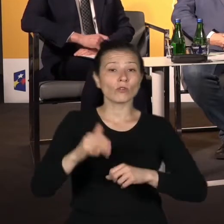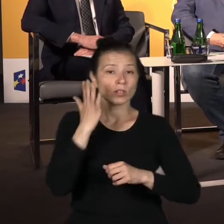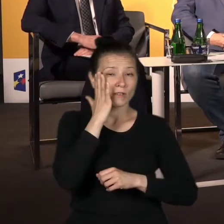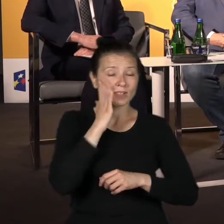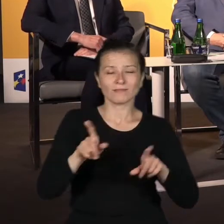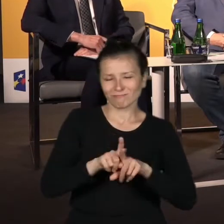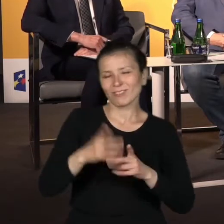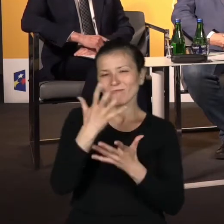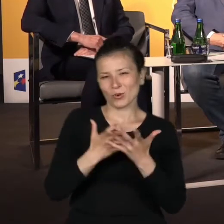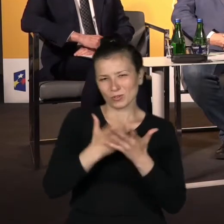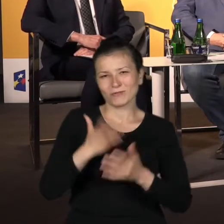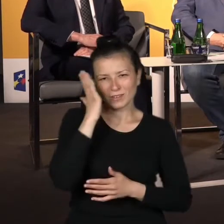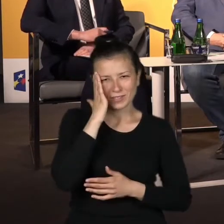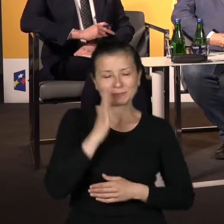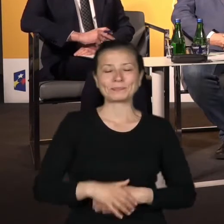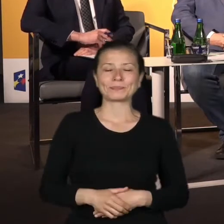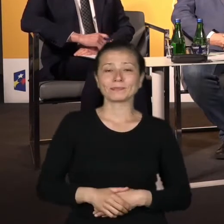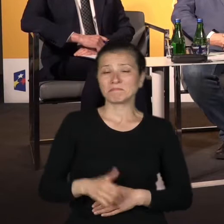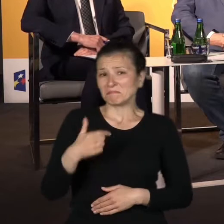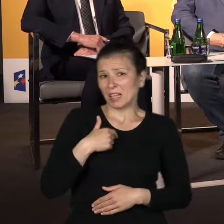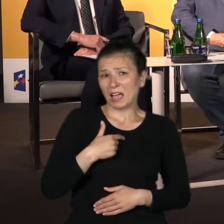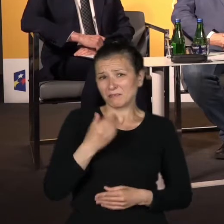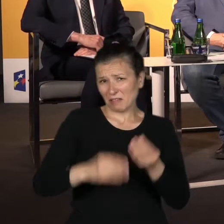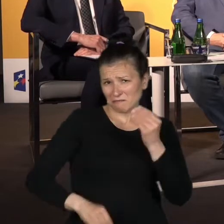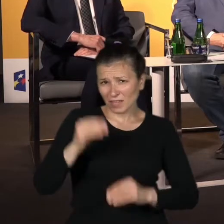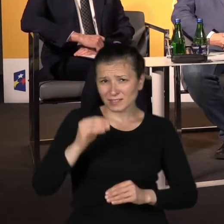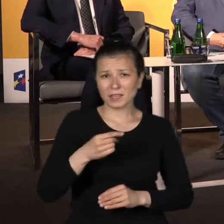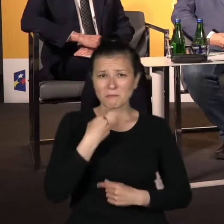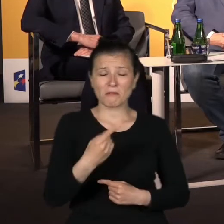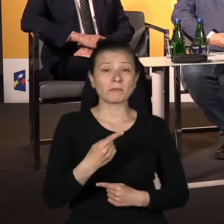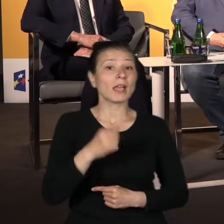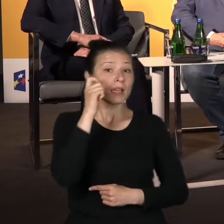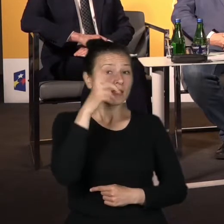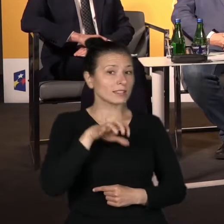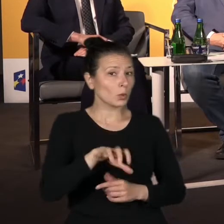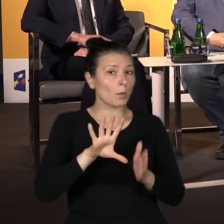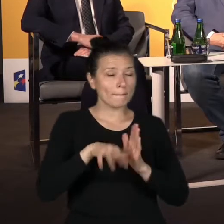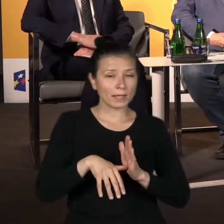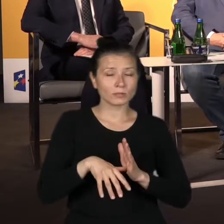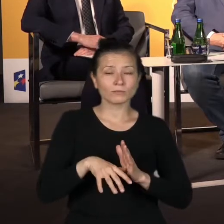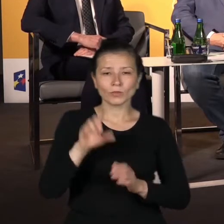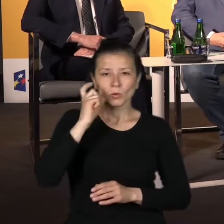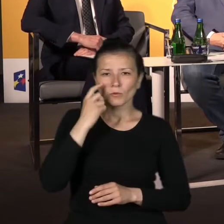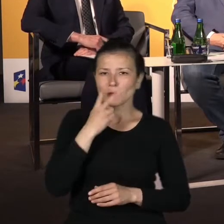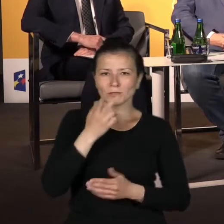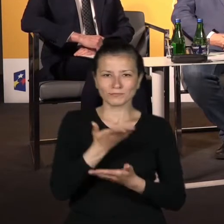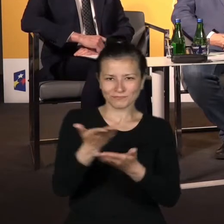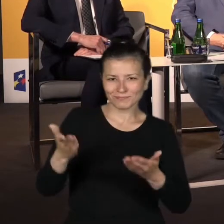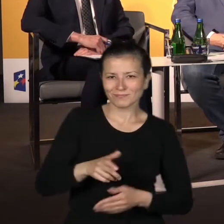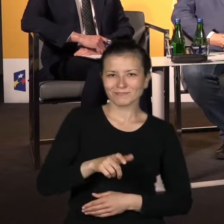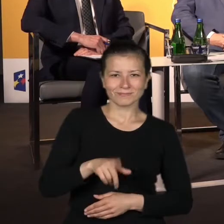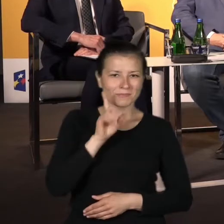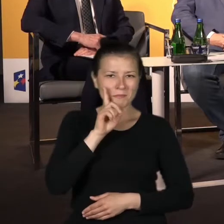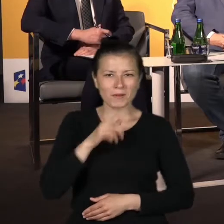i wykorzystywaniem tej wiedzy. Ja bym nawet poszedł dalej i powiedział, że ta inteligencja w mieście, zwłaszcza patrząc tutaj na panów prezydentów, na